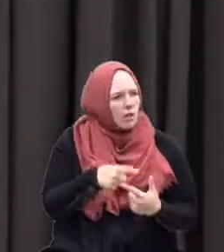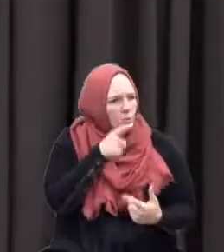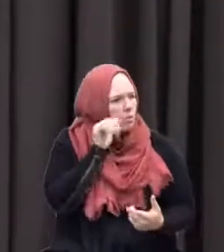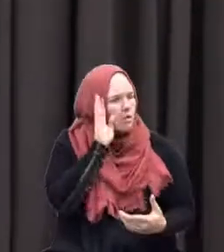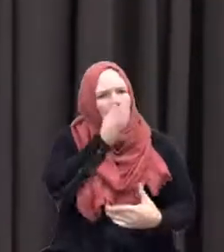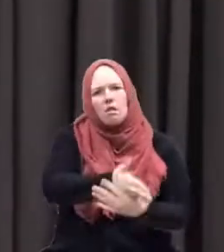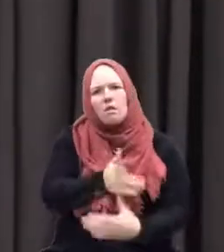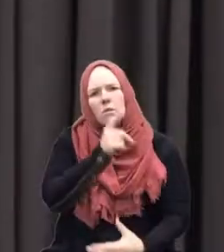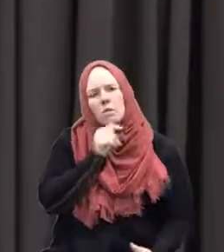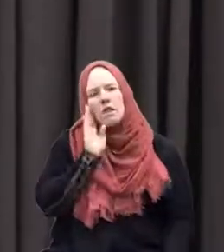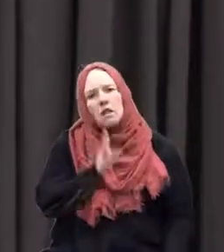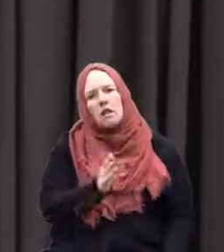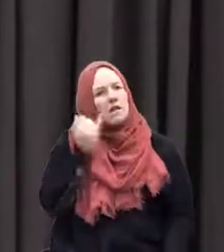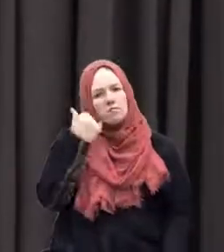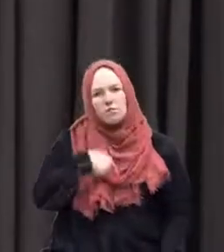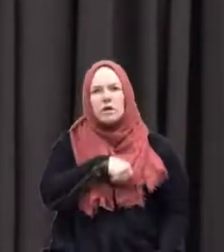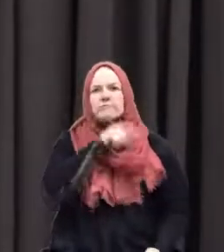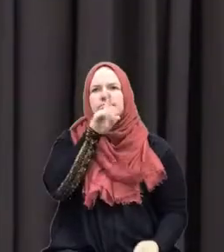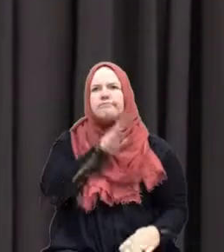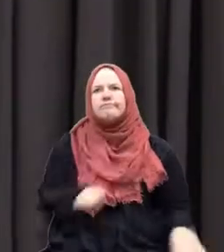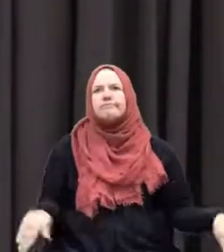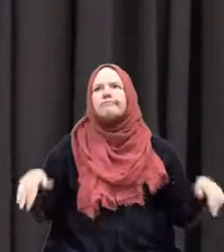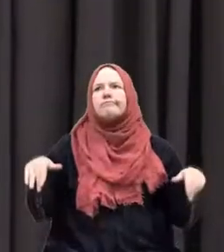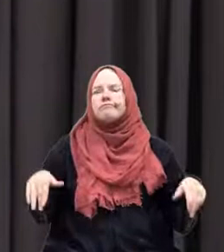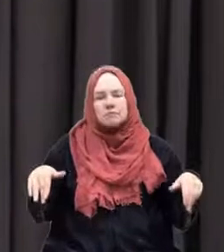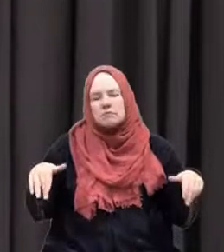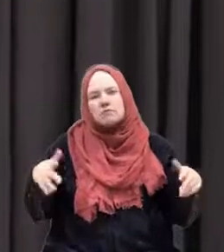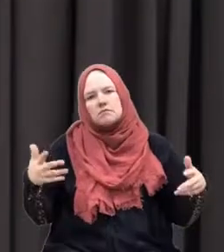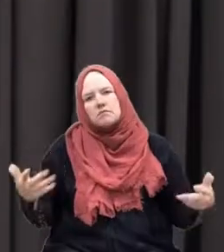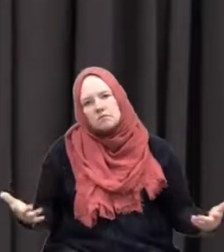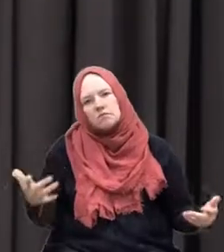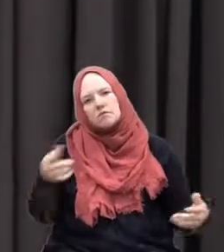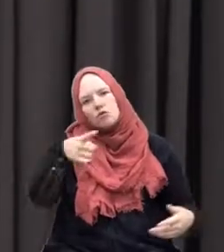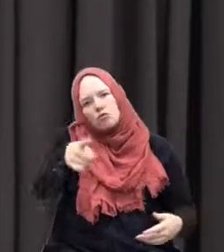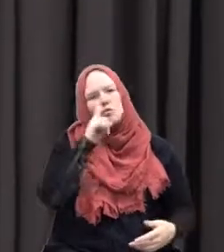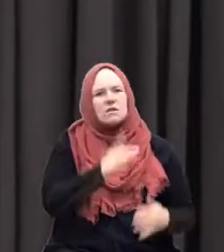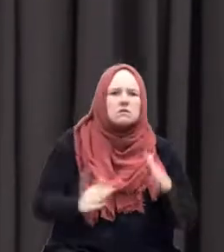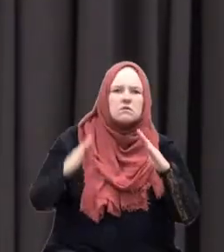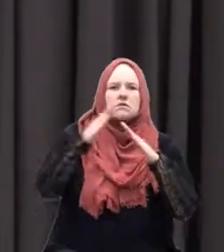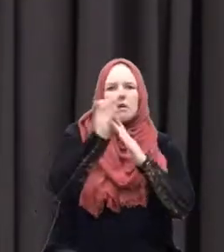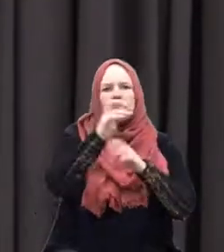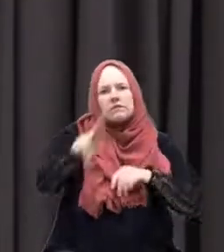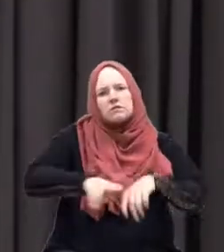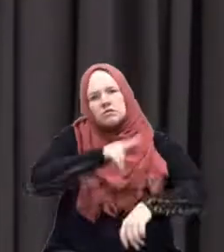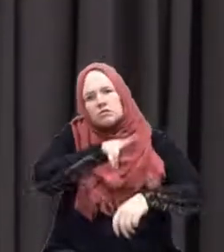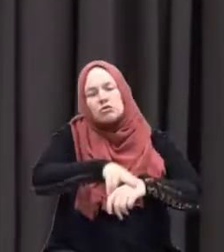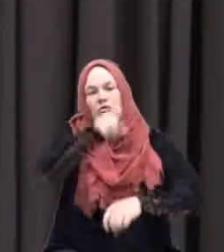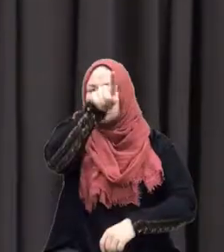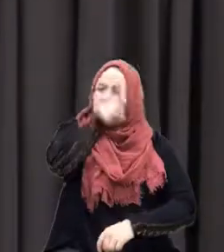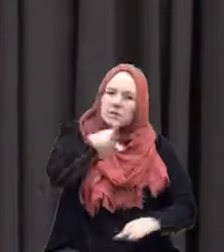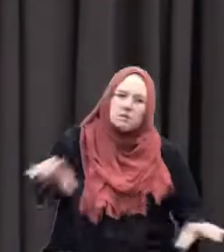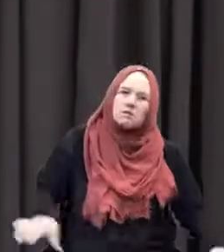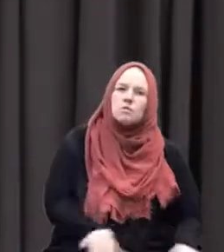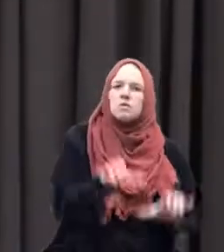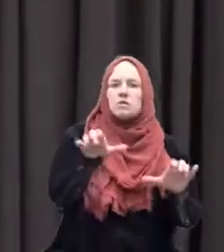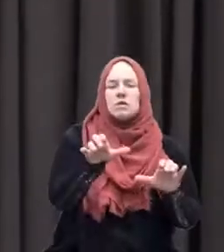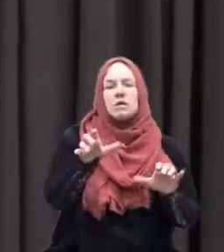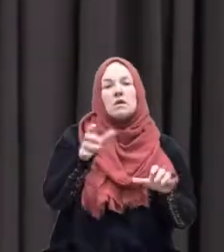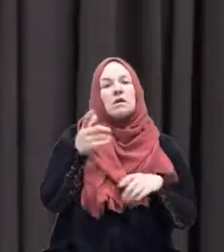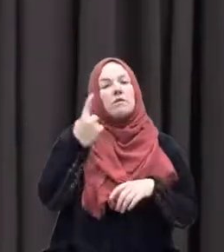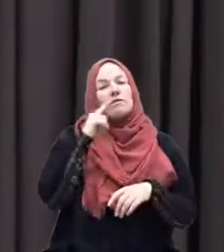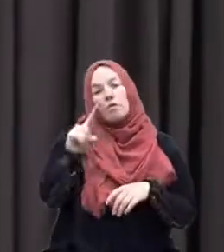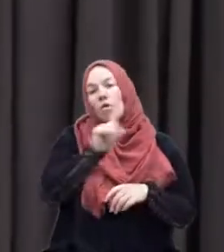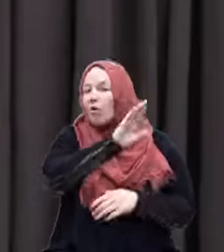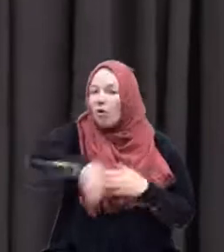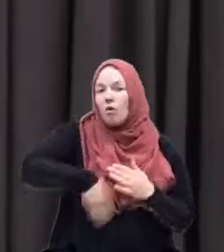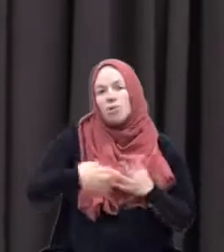us, كُنْتُمْ خَيْرَ أُمَّةٍ أُخْرِجَتْ لِلنَّاسِ. You have been the best of nations that have been sent out